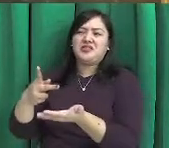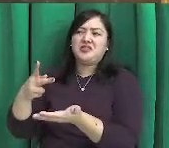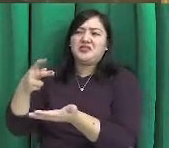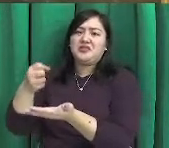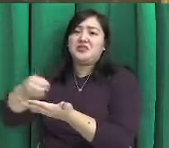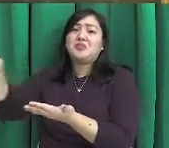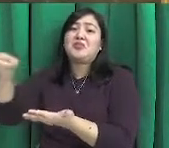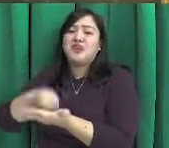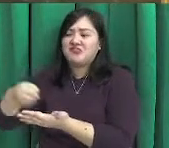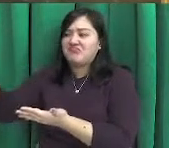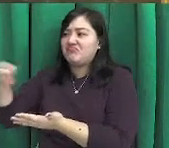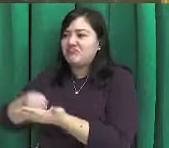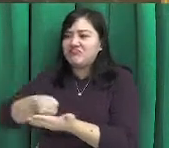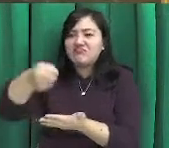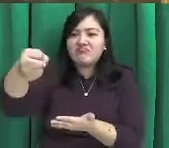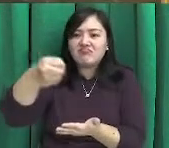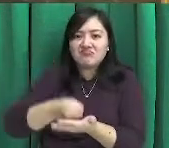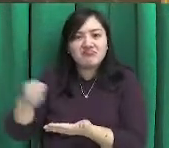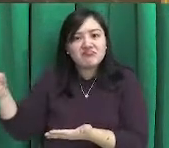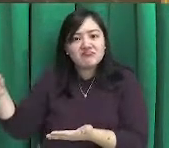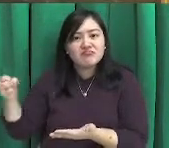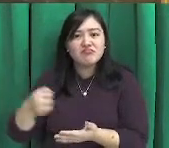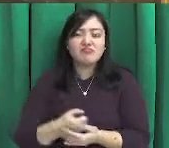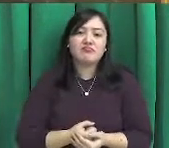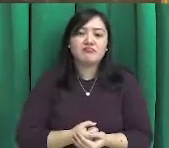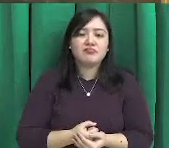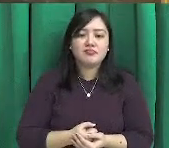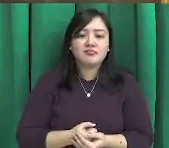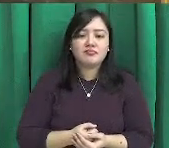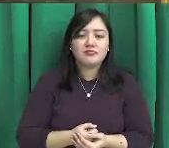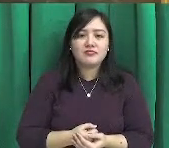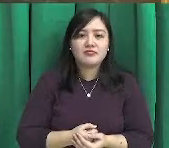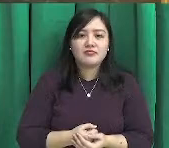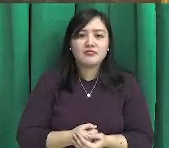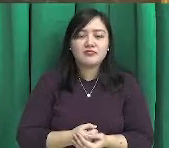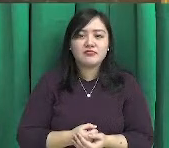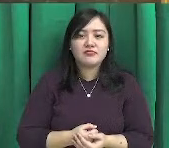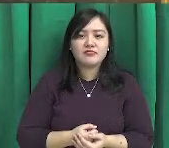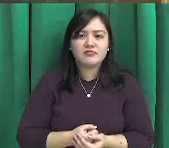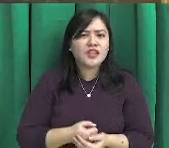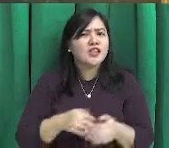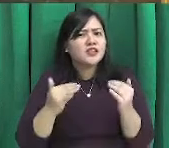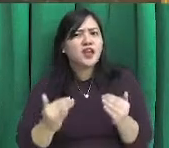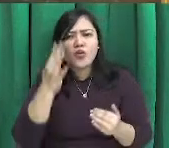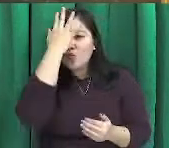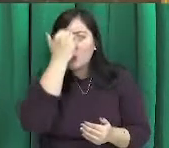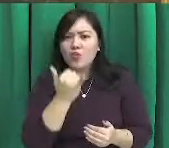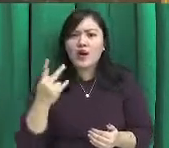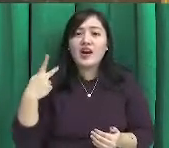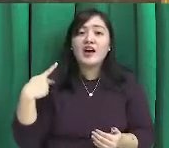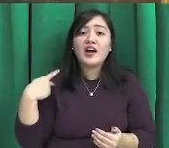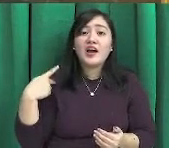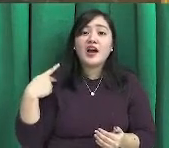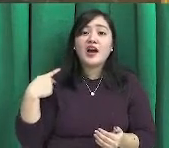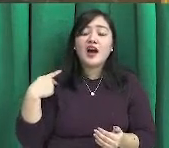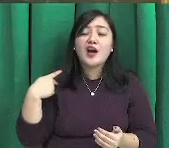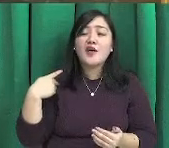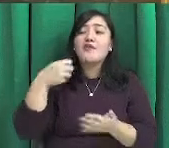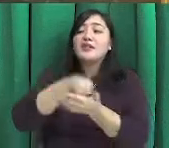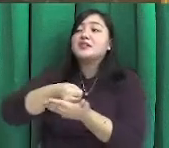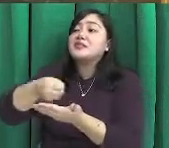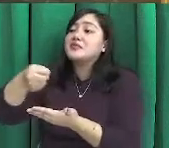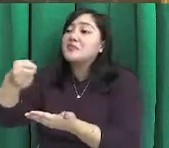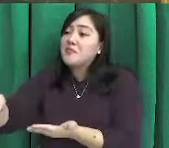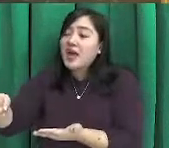see? Waster yan. Waldas yan. You see? Now, alam mo kung bakit nagkakaroon ng waldas-waldas mga kapatid? Kasi hindi pinag-uusapan eh. Totoo.